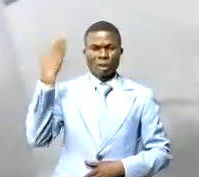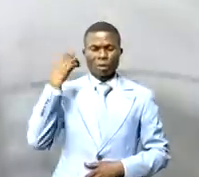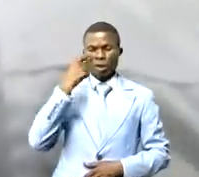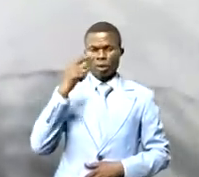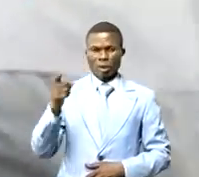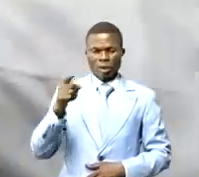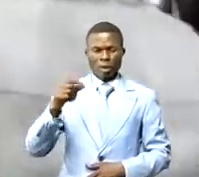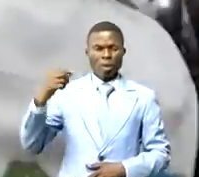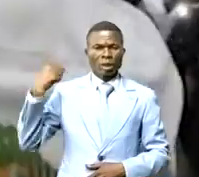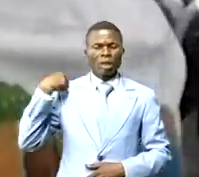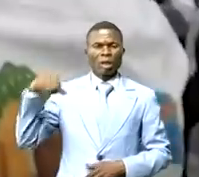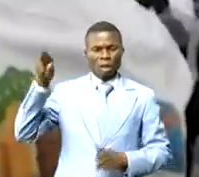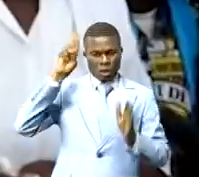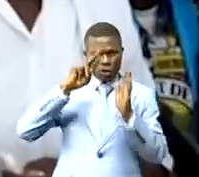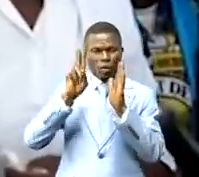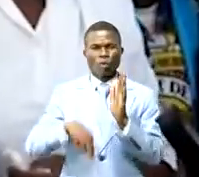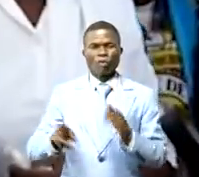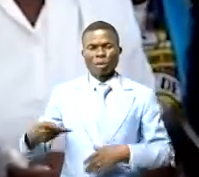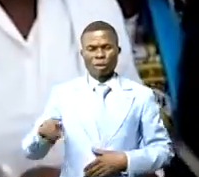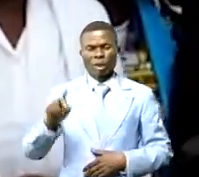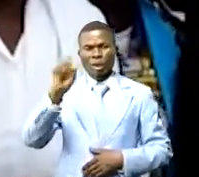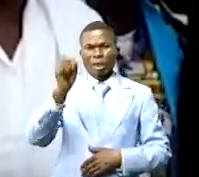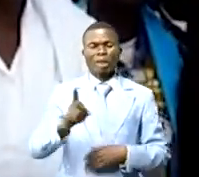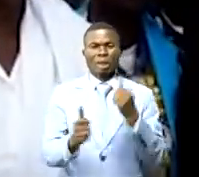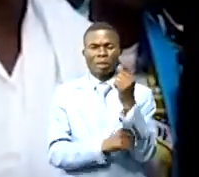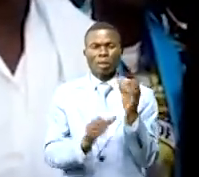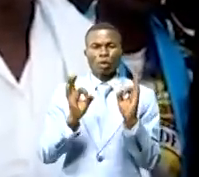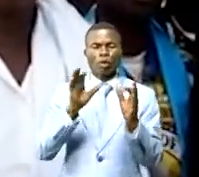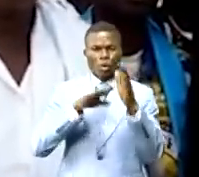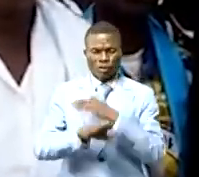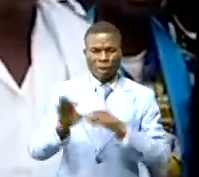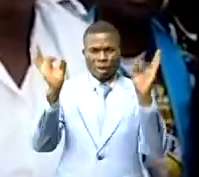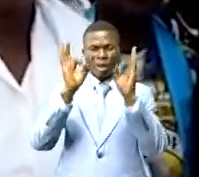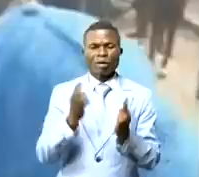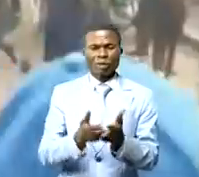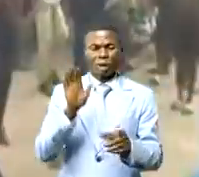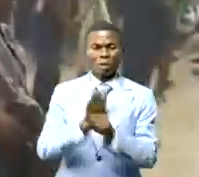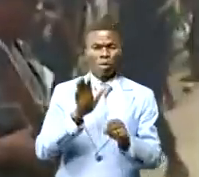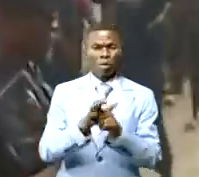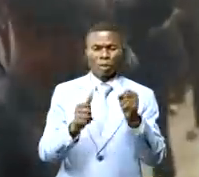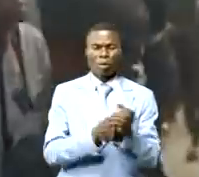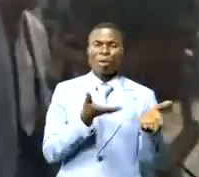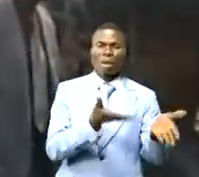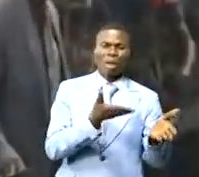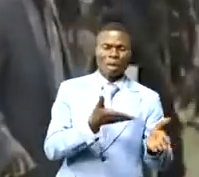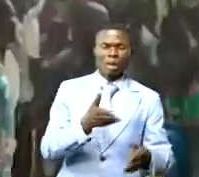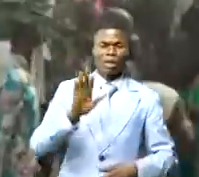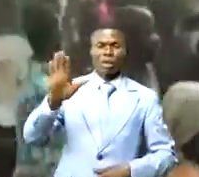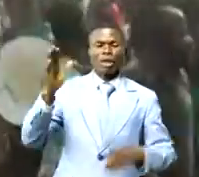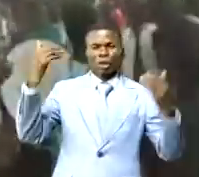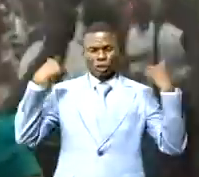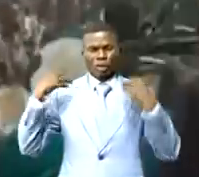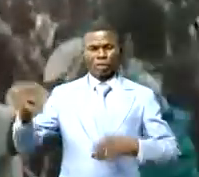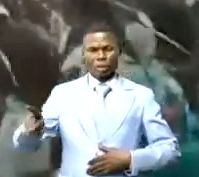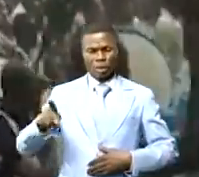s'agissait du gouverneur de cette province et 30 nouveaux adhérents à la fédération. Une foule immense a accompagné le gouverneur à travers